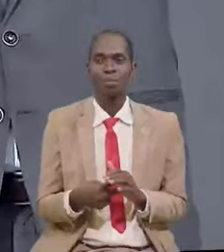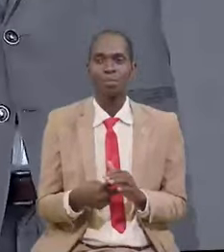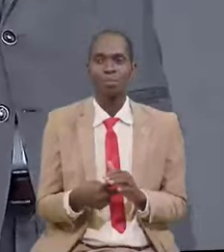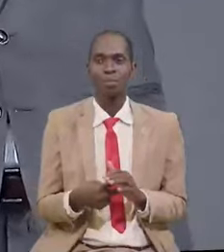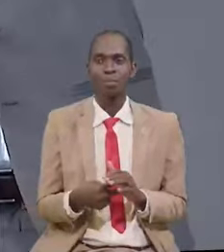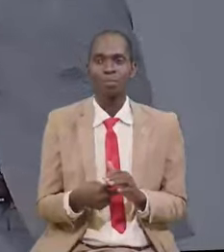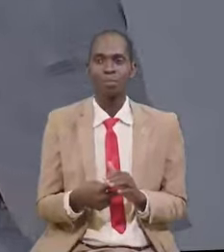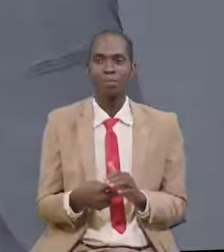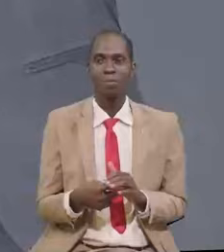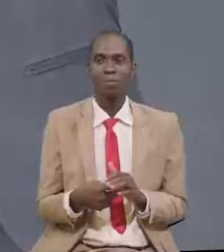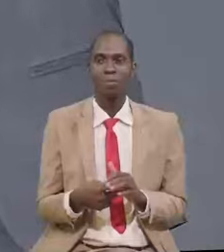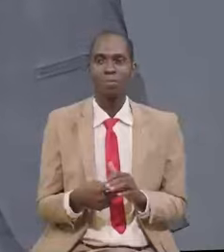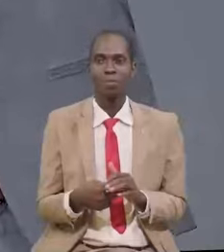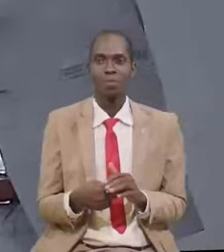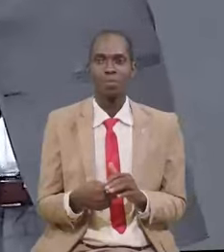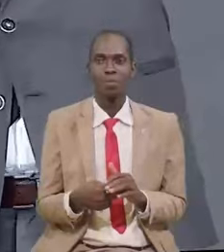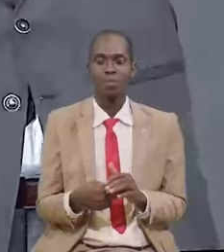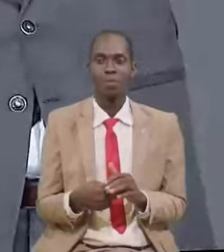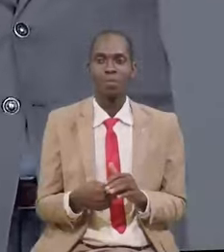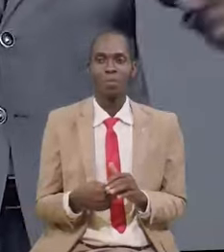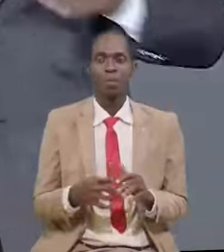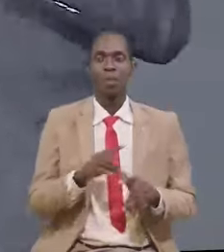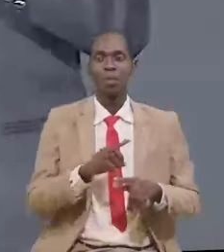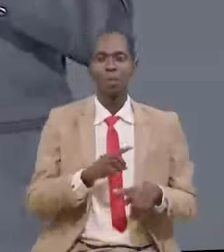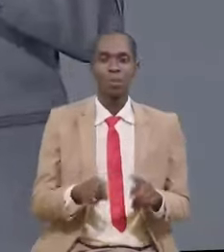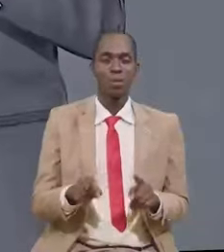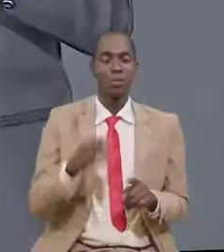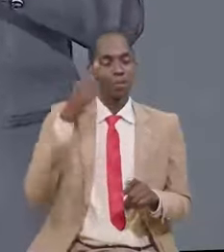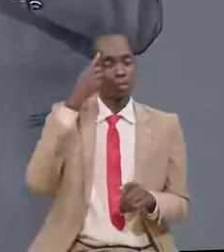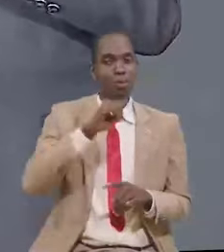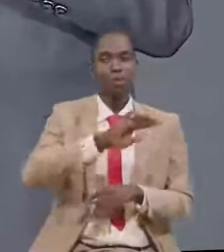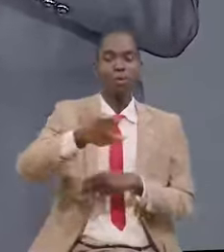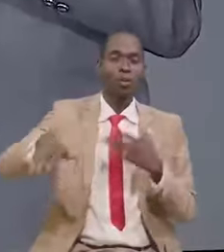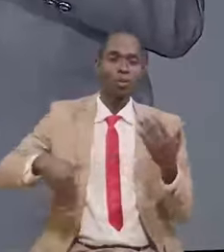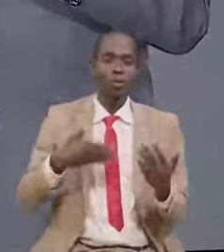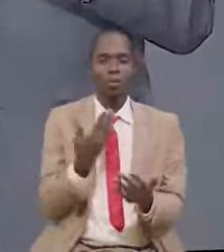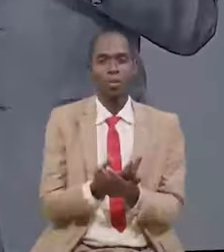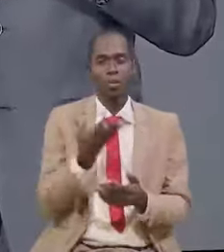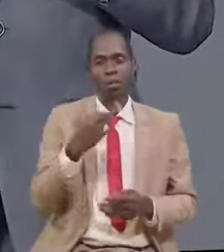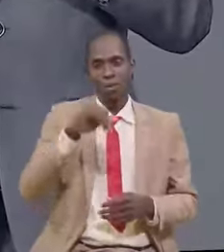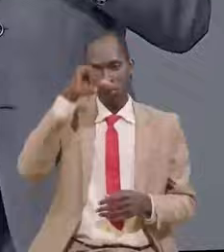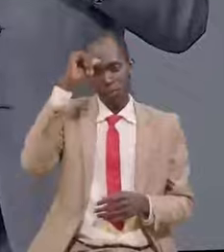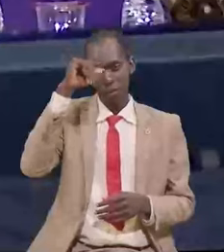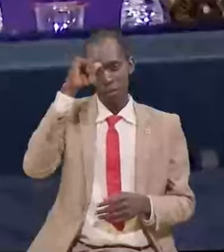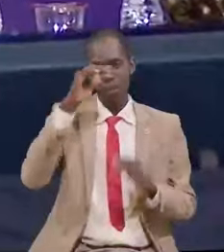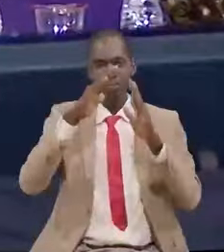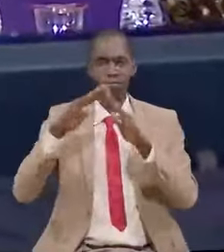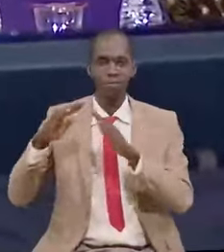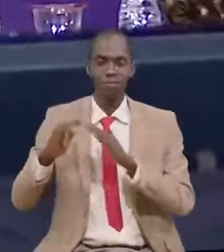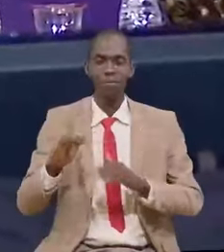pas seulement pour un seul lieu, mais pour tout l'Inde.